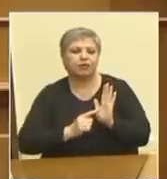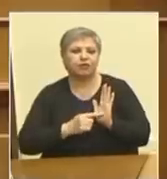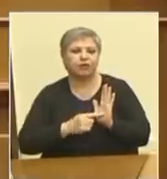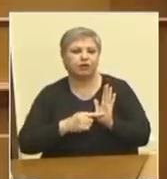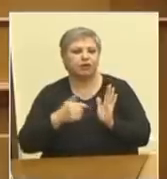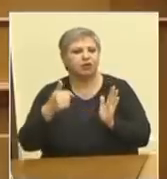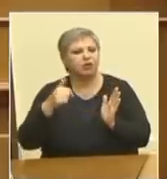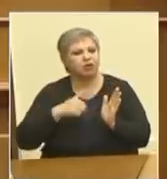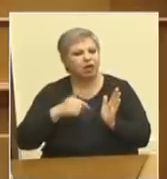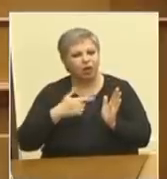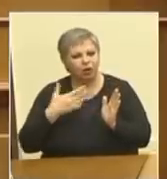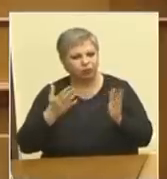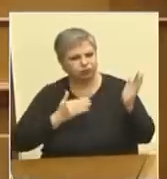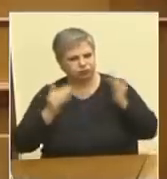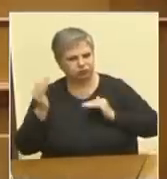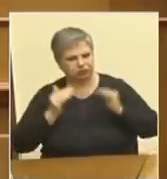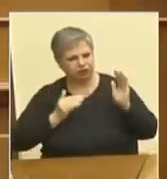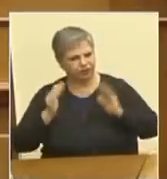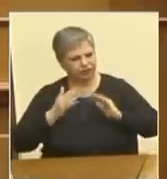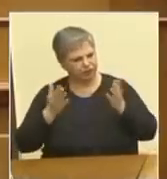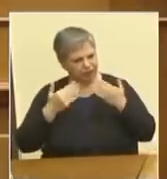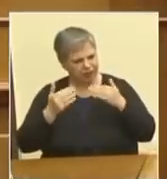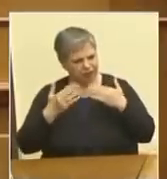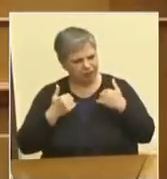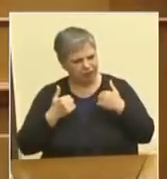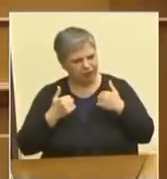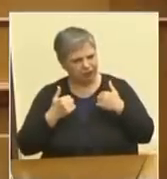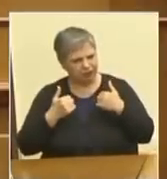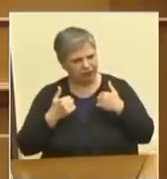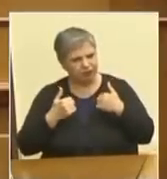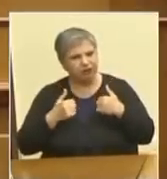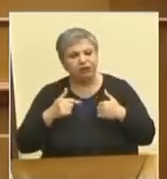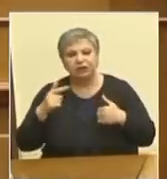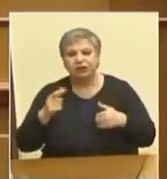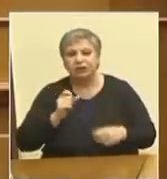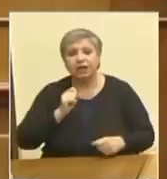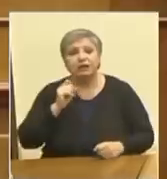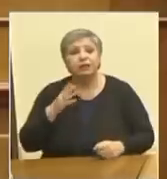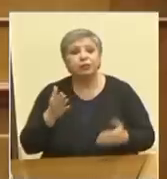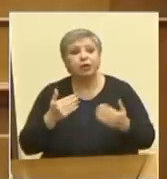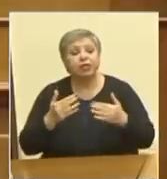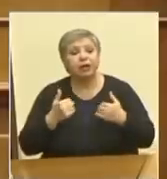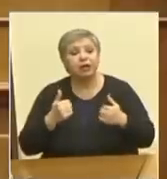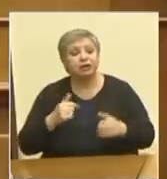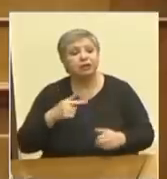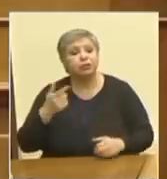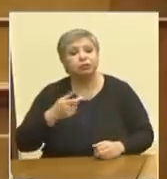επιδέχονται καμίας αμφισβήτησης. Και δεν σας κάνει εντύπωση ότι ο κύριος